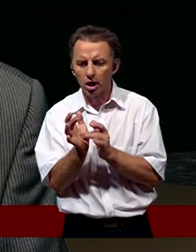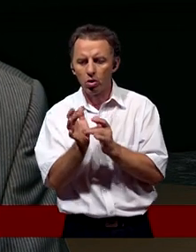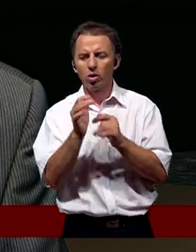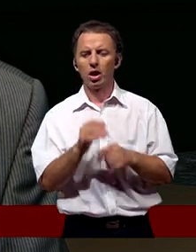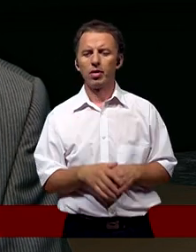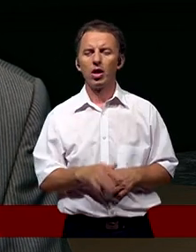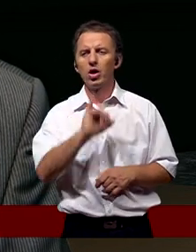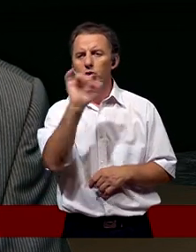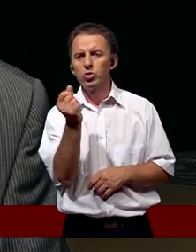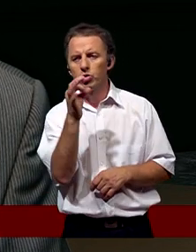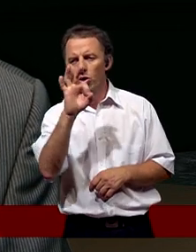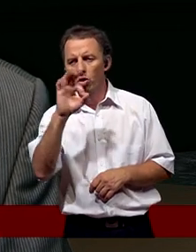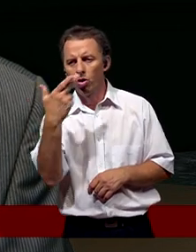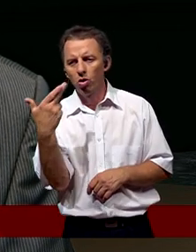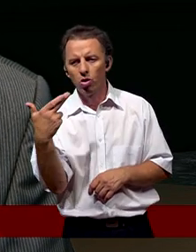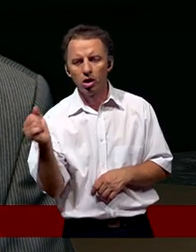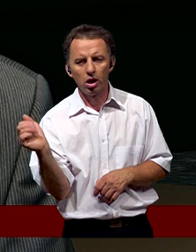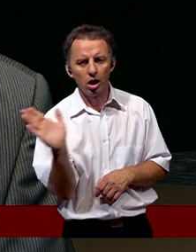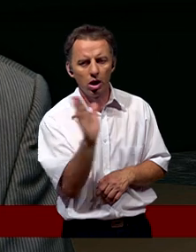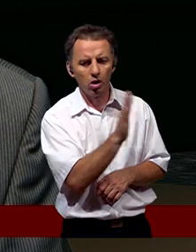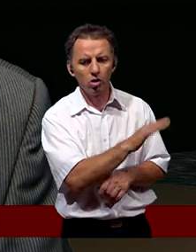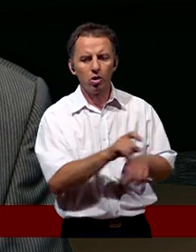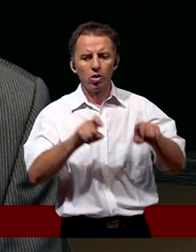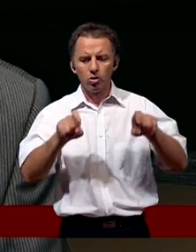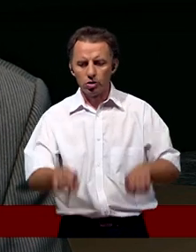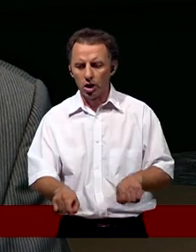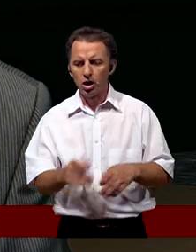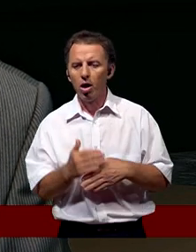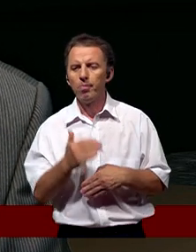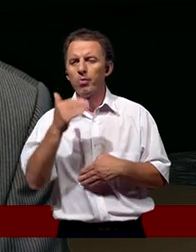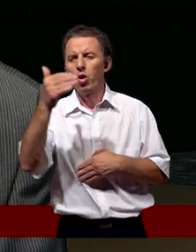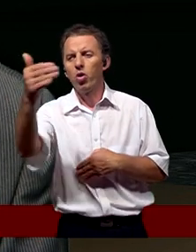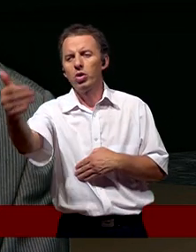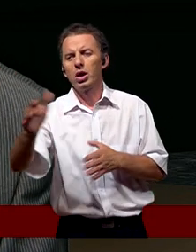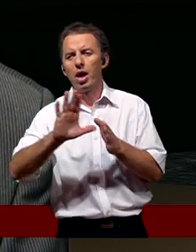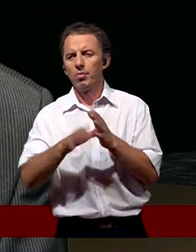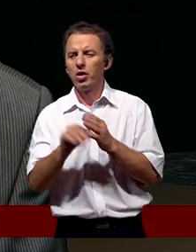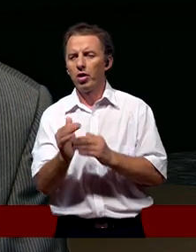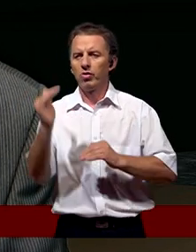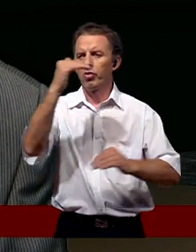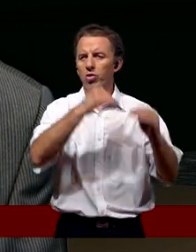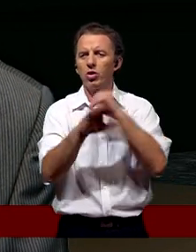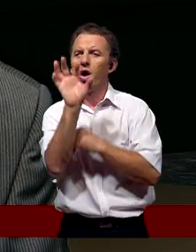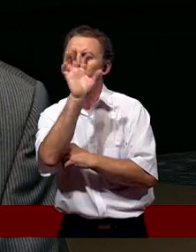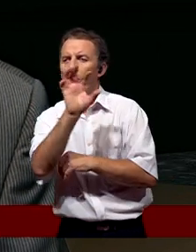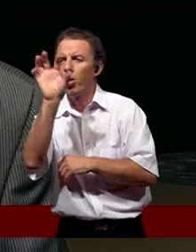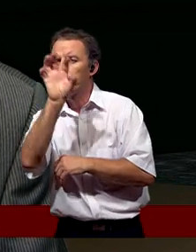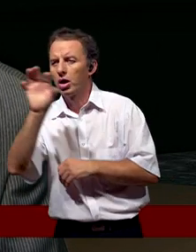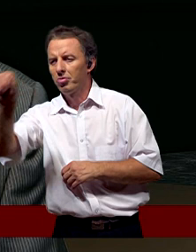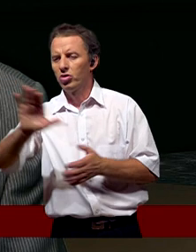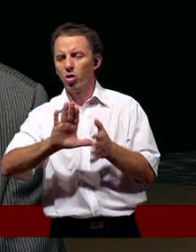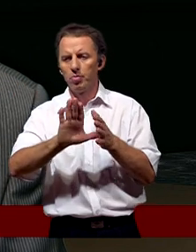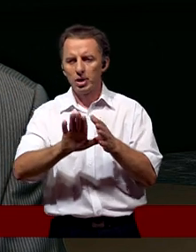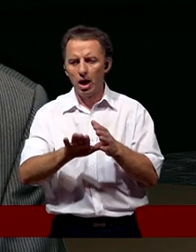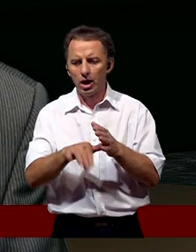i Jonasz siedzą poza miastem, gdzieś na wzgórzu i obserwują